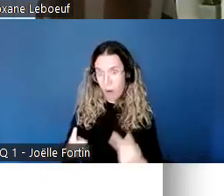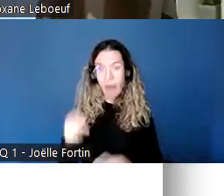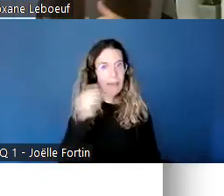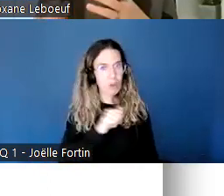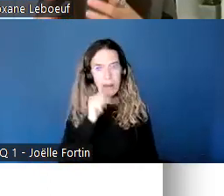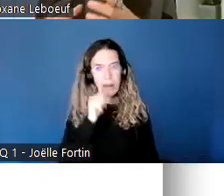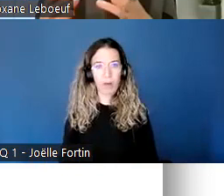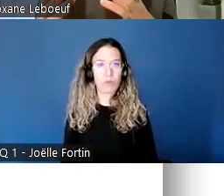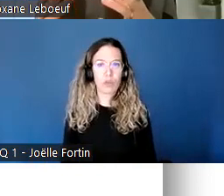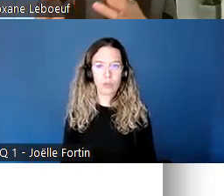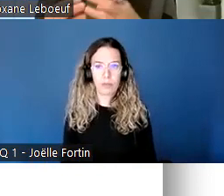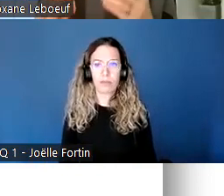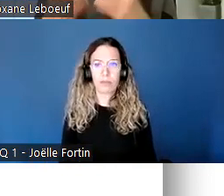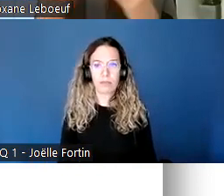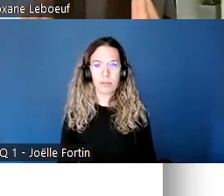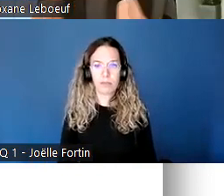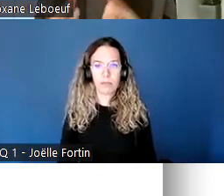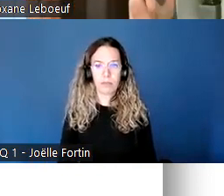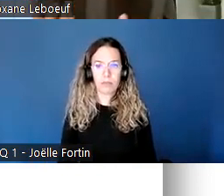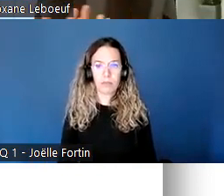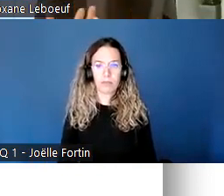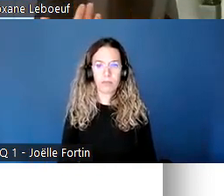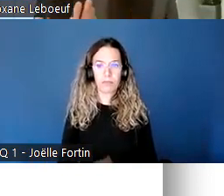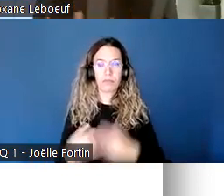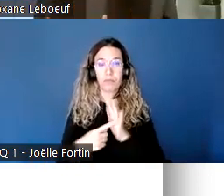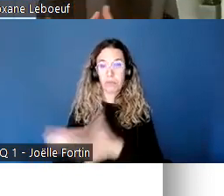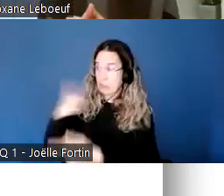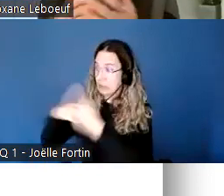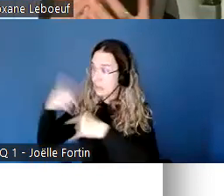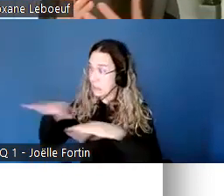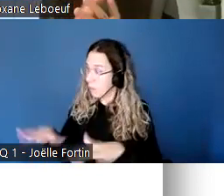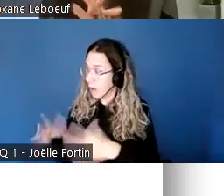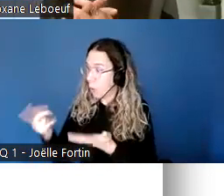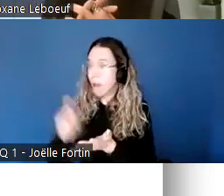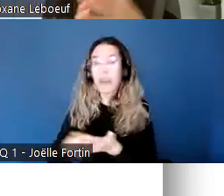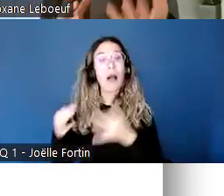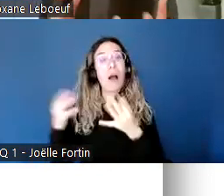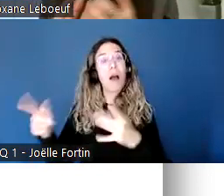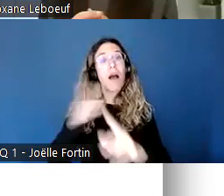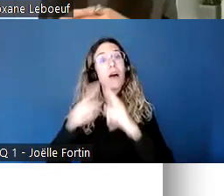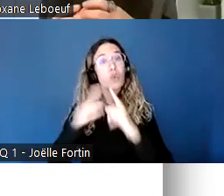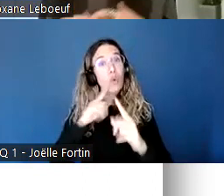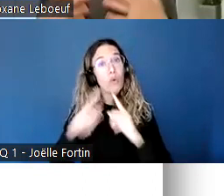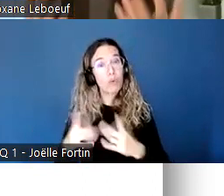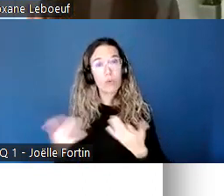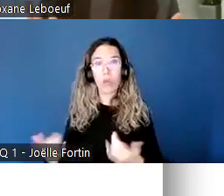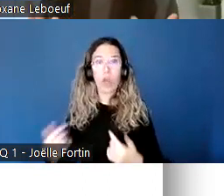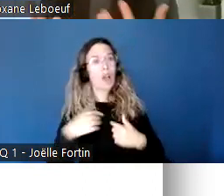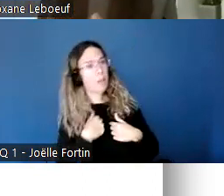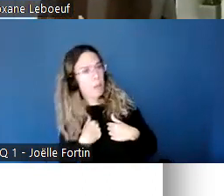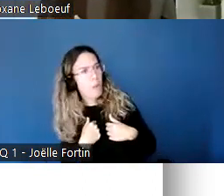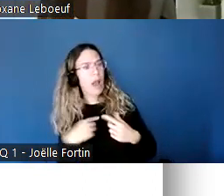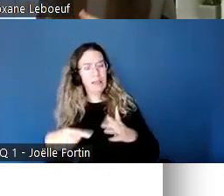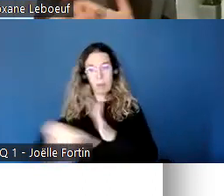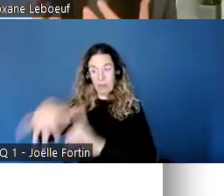d'intolérance. Donc, on a entre autres apporté des choses que les gens nous disaient qu'ils faisaient pendant nos entrevues. Donc, certaines personnes disaient, ben moi, je vais désamorcer